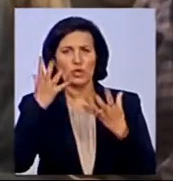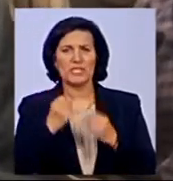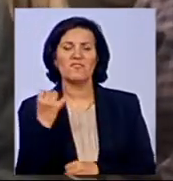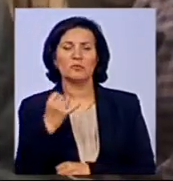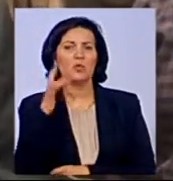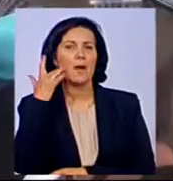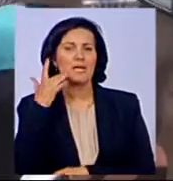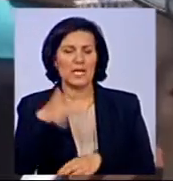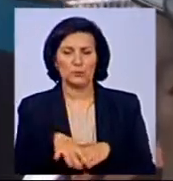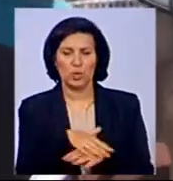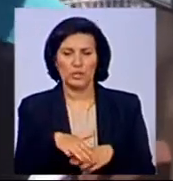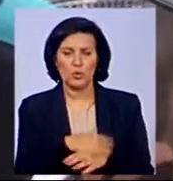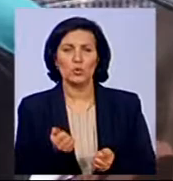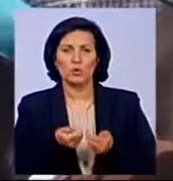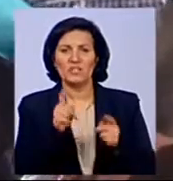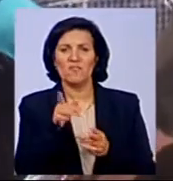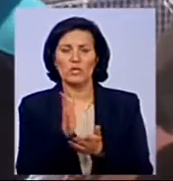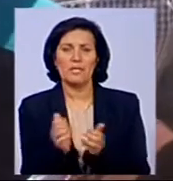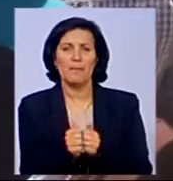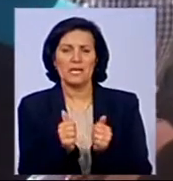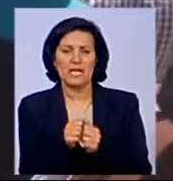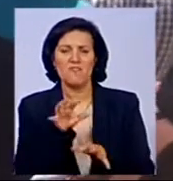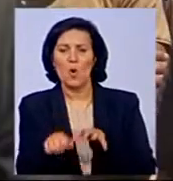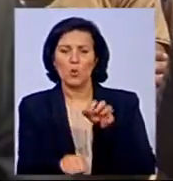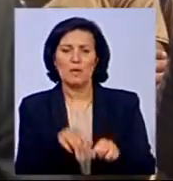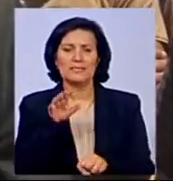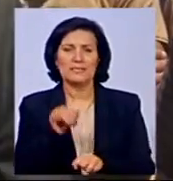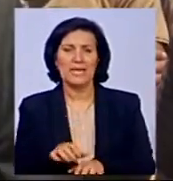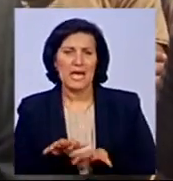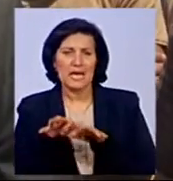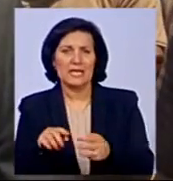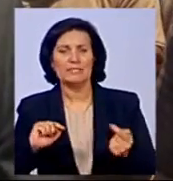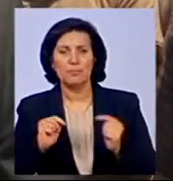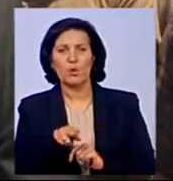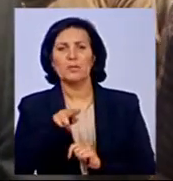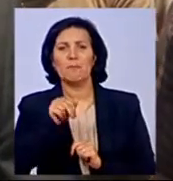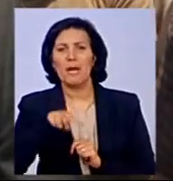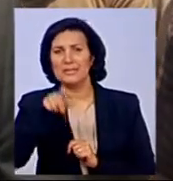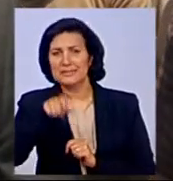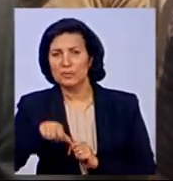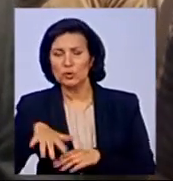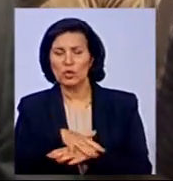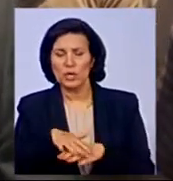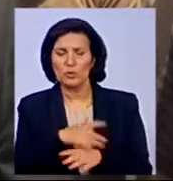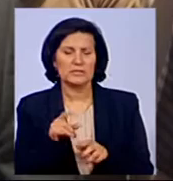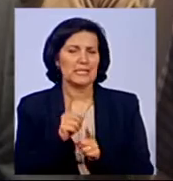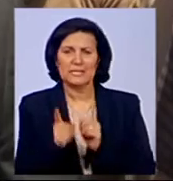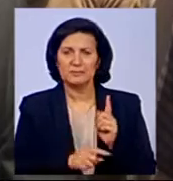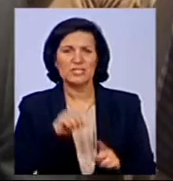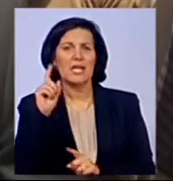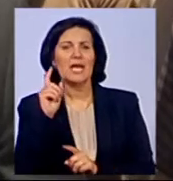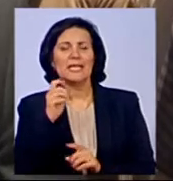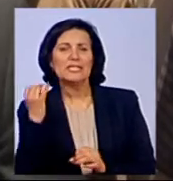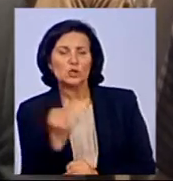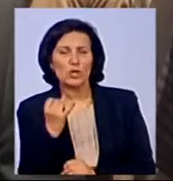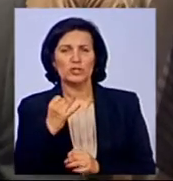історії американського народу, оскільки вони є партнерами в окупації та агресії проти палестинського народу. І це не змінить історичних,